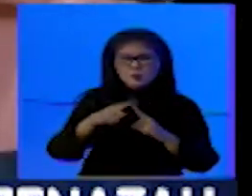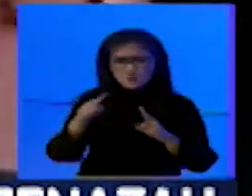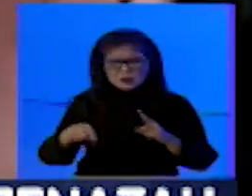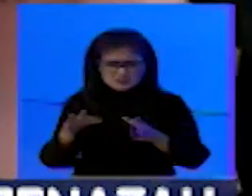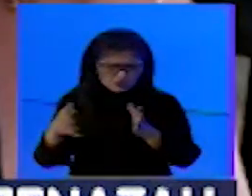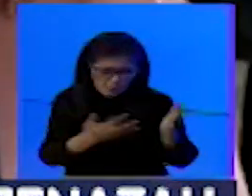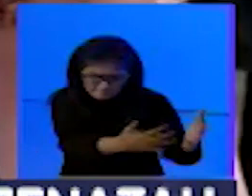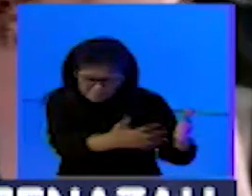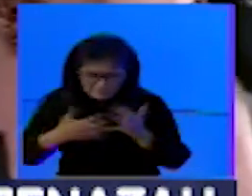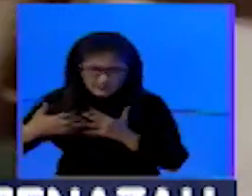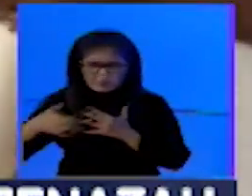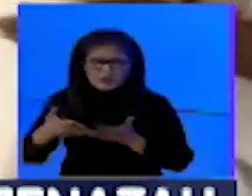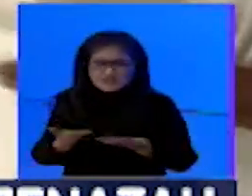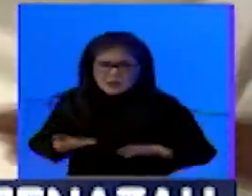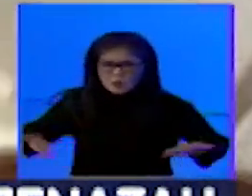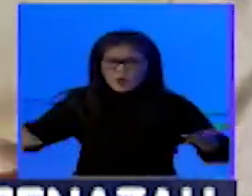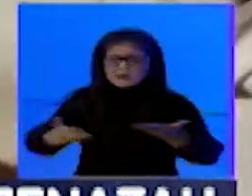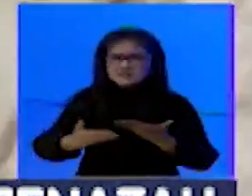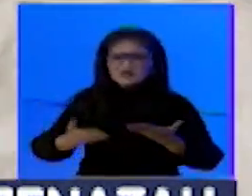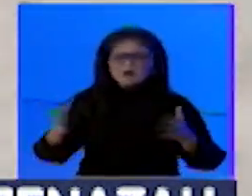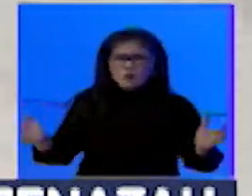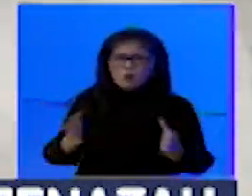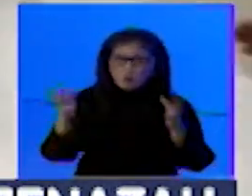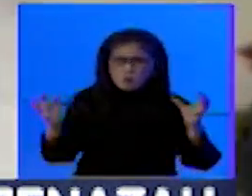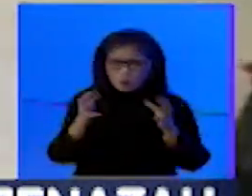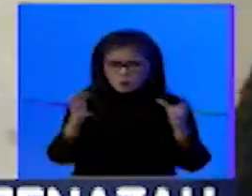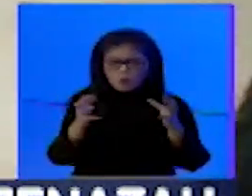diambil tanpa mengikuti protokol.